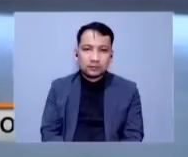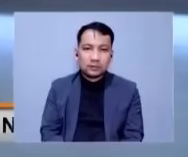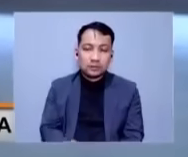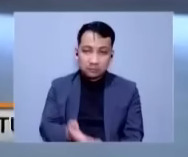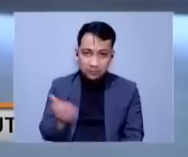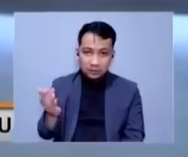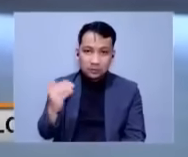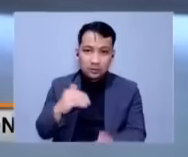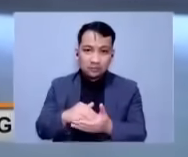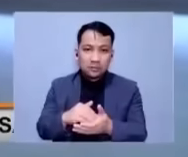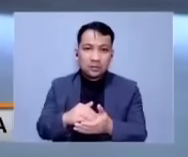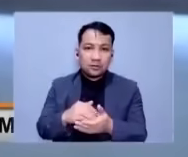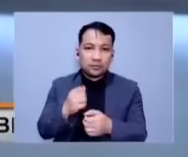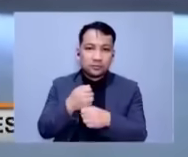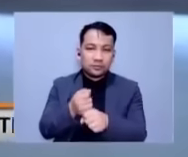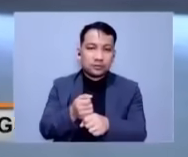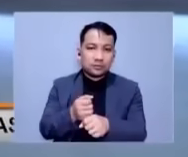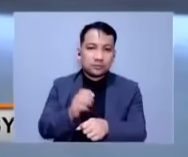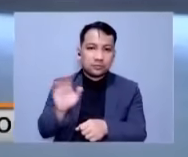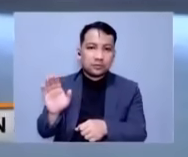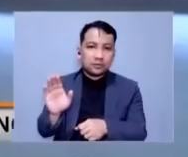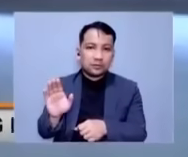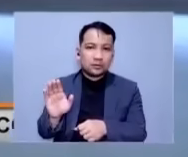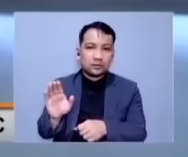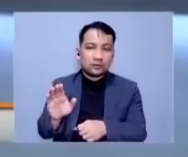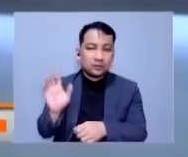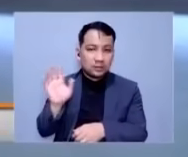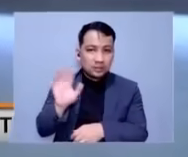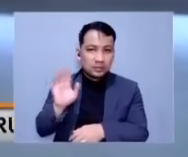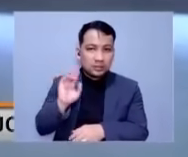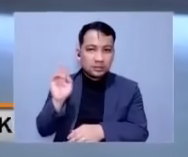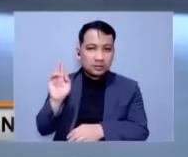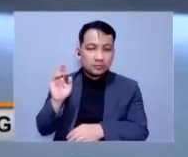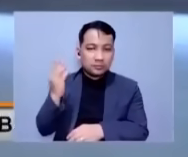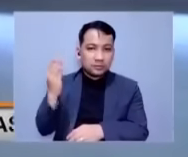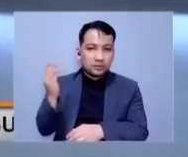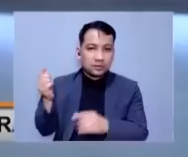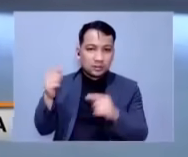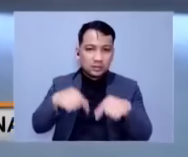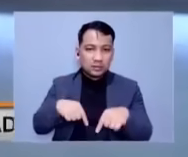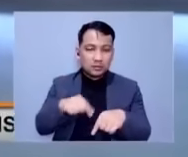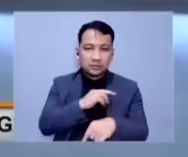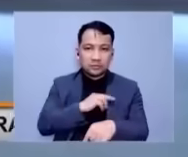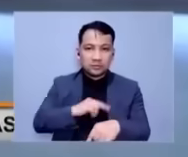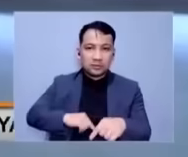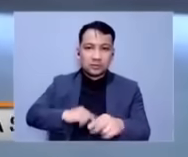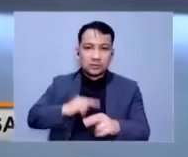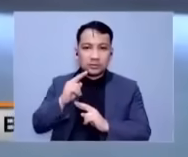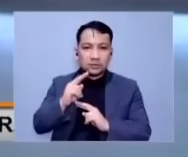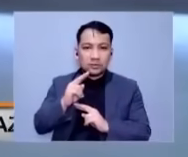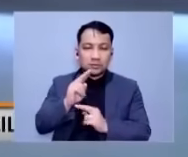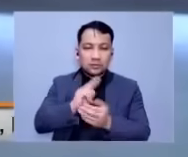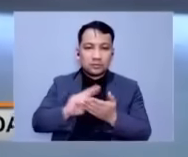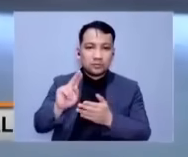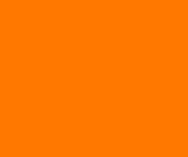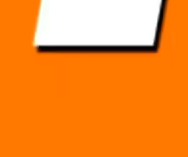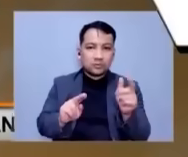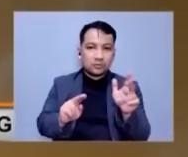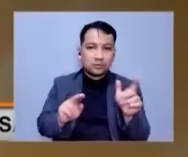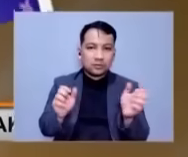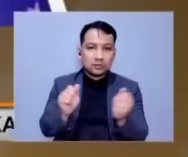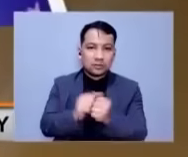All set na para sa kanyang pag-hello universe sa Pilipinas. Ang ating Miss Universe 2023 na